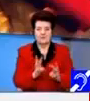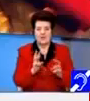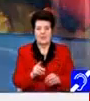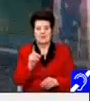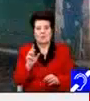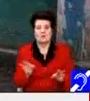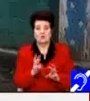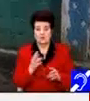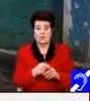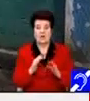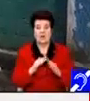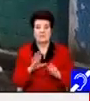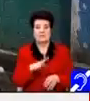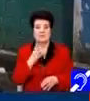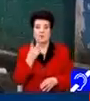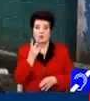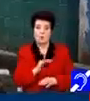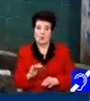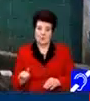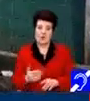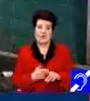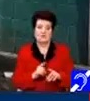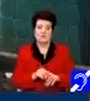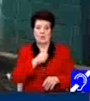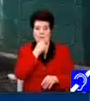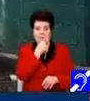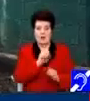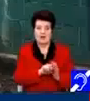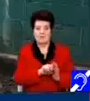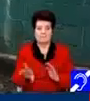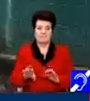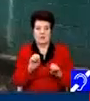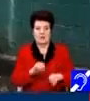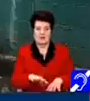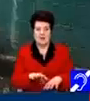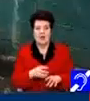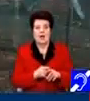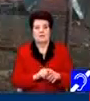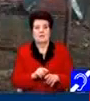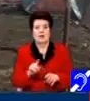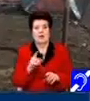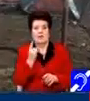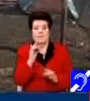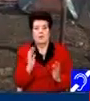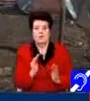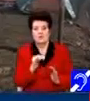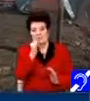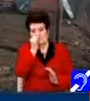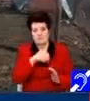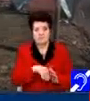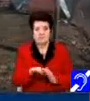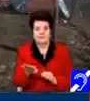incendiu. În casă se mai aflau alți 2 copii. Aceștia, fiind mai mari, au reușit să părăsească încăperea în flăcări, dar micuța nu a reușit să